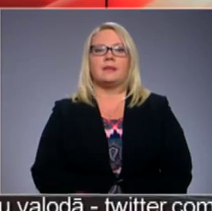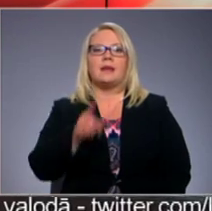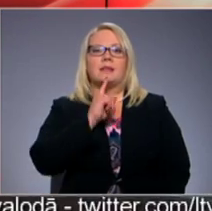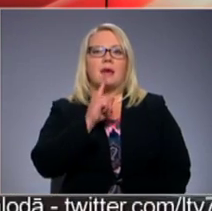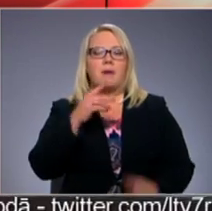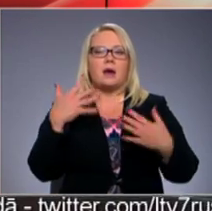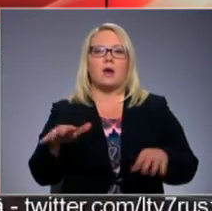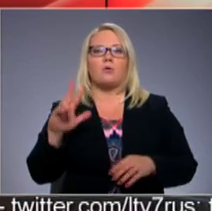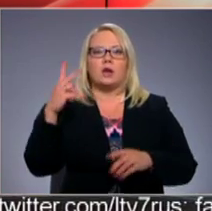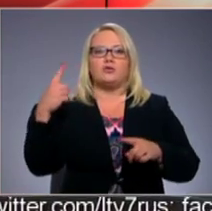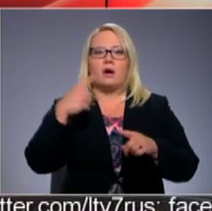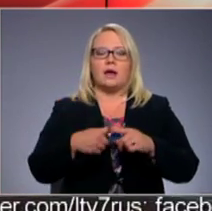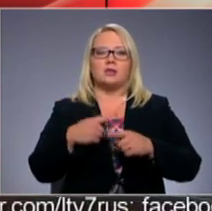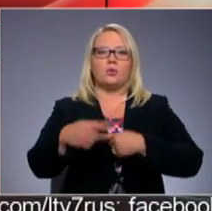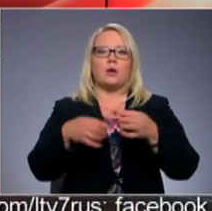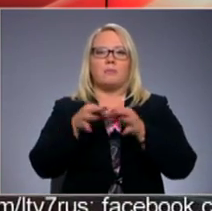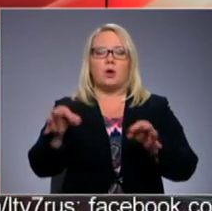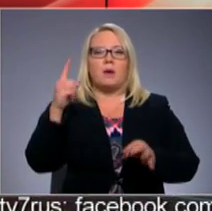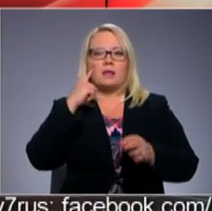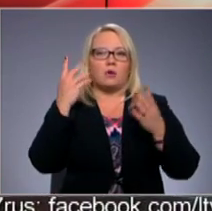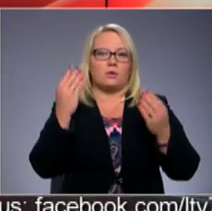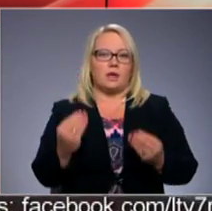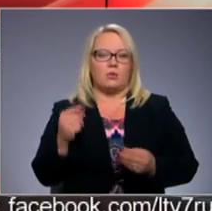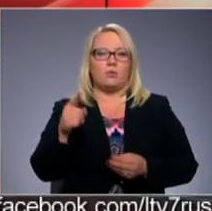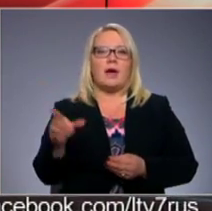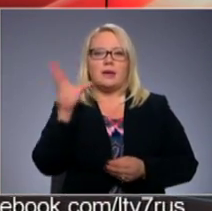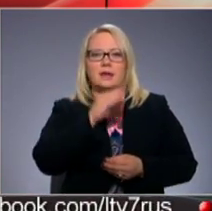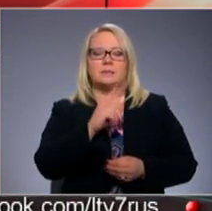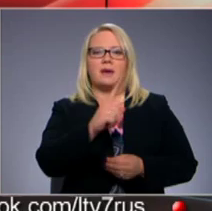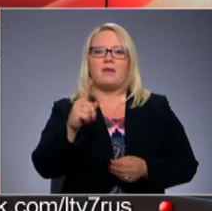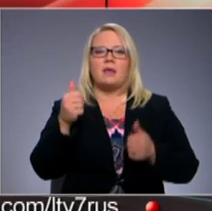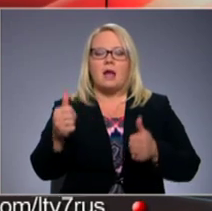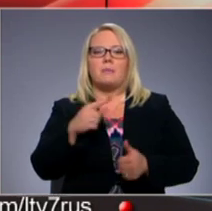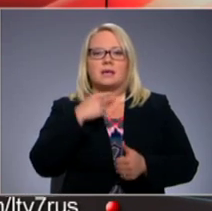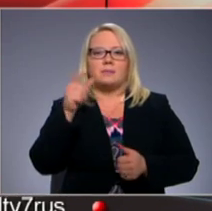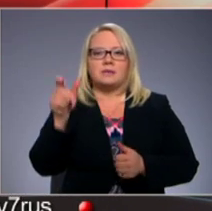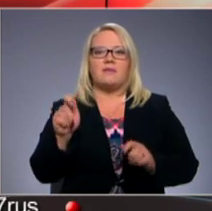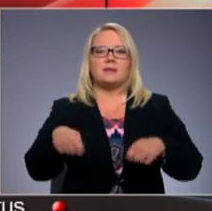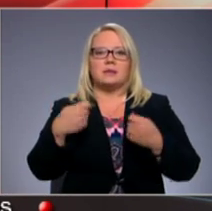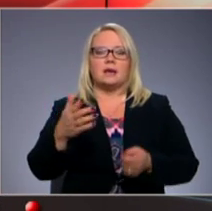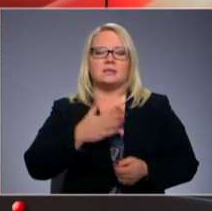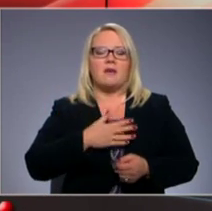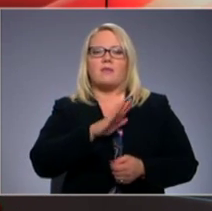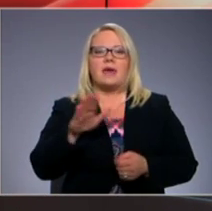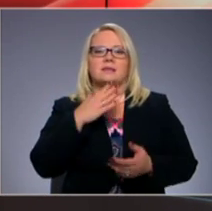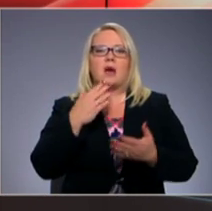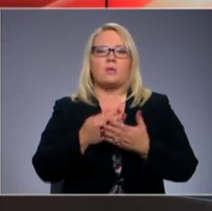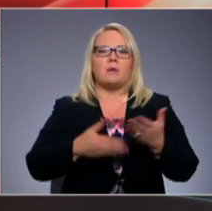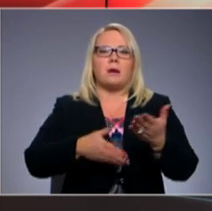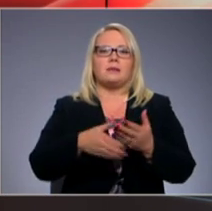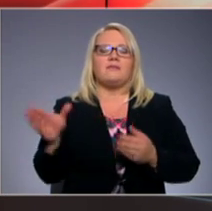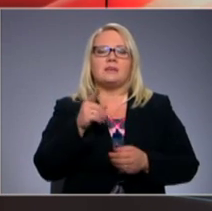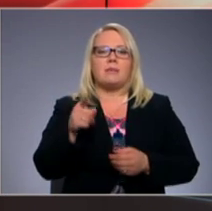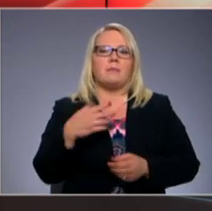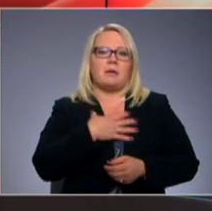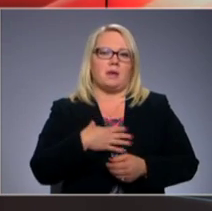Liepājā jau trešo reizi norita brīvprātīgo dienas, un tā ir iespēja ikvienam labas gribas cilvēkam sniegt savu nesautīgu palīdzību visiem tiem, kam tā